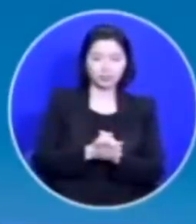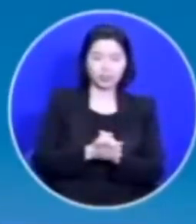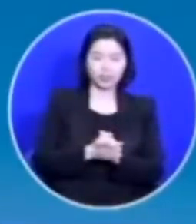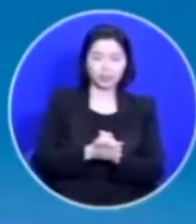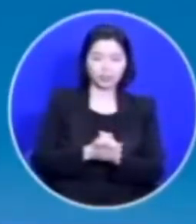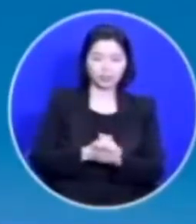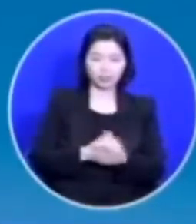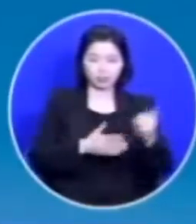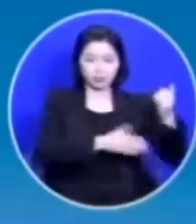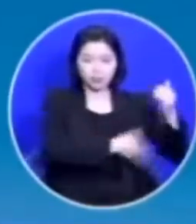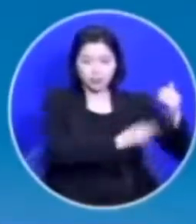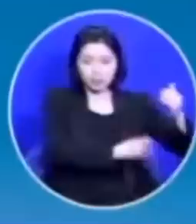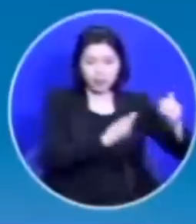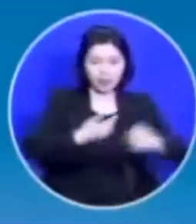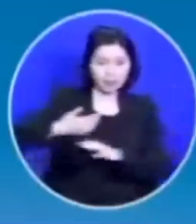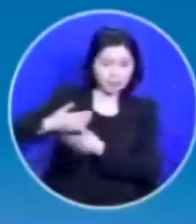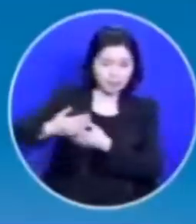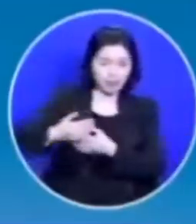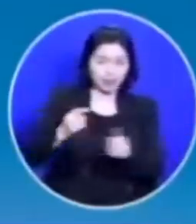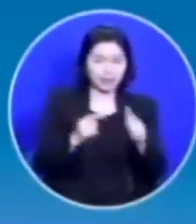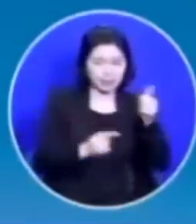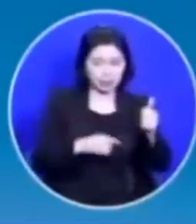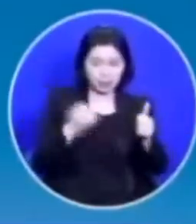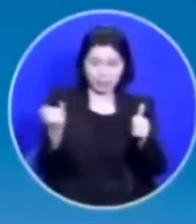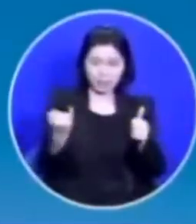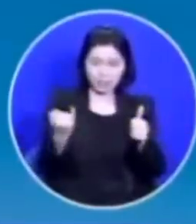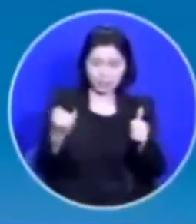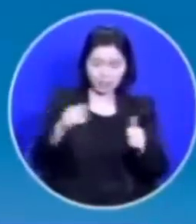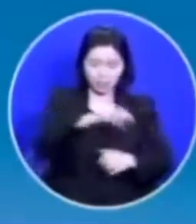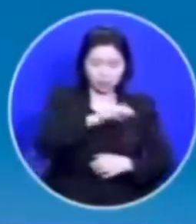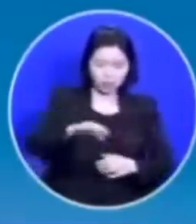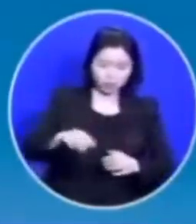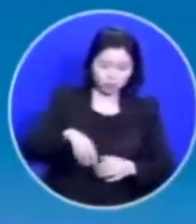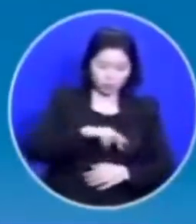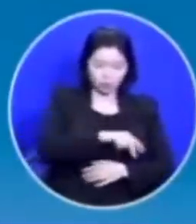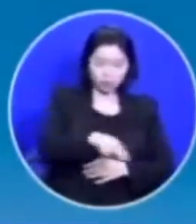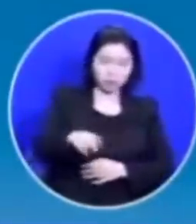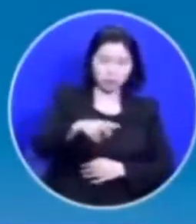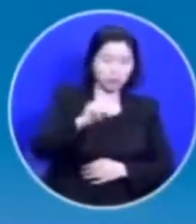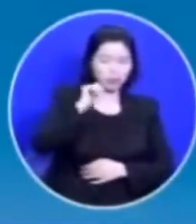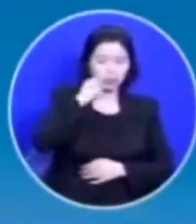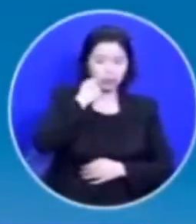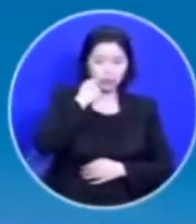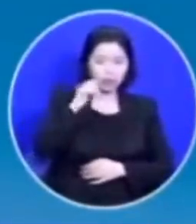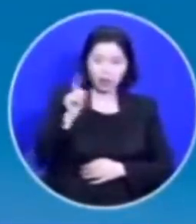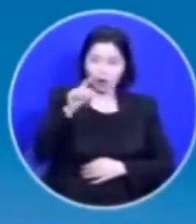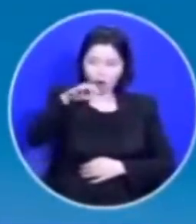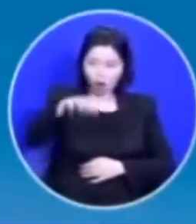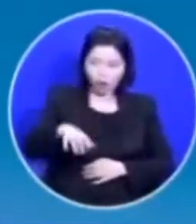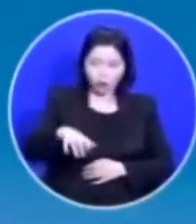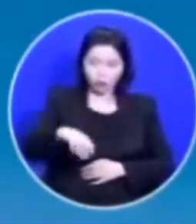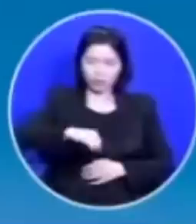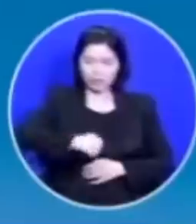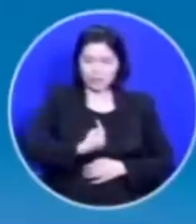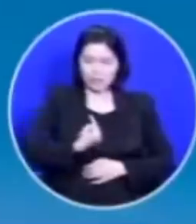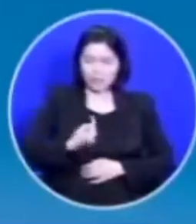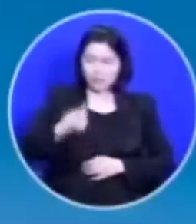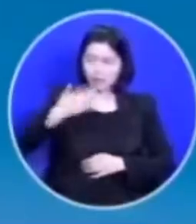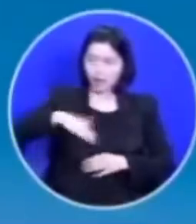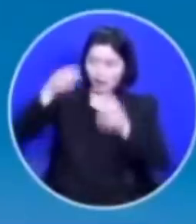외도의 빠진 남녀들은 동네 버젓이 돌아다니지 못하고 어디론가 자기들을 알아볼 사람이 없는 곳으로